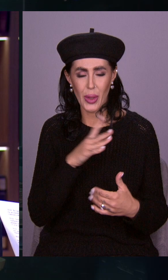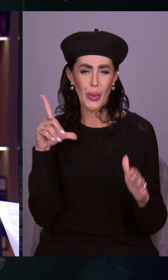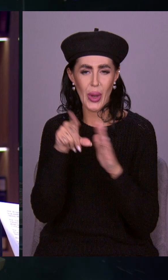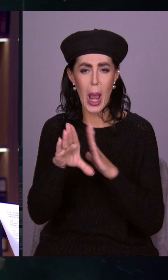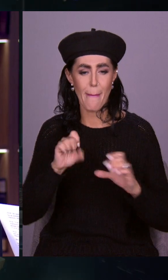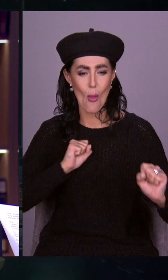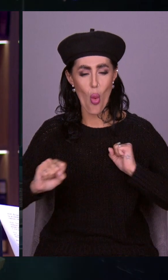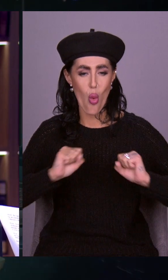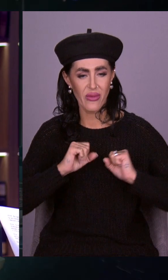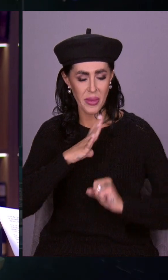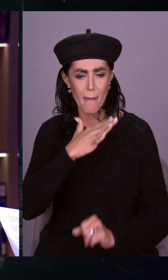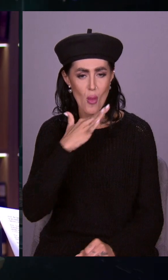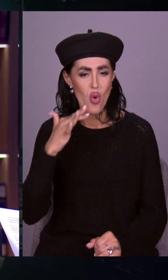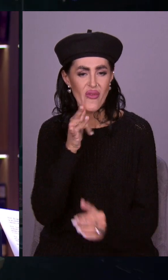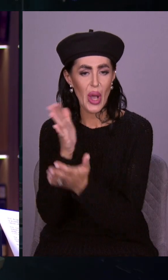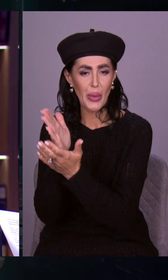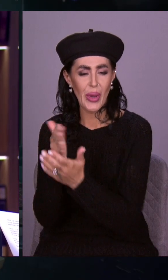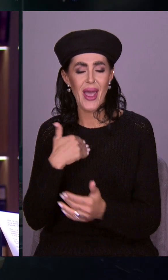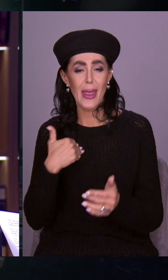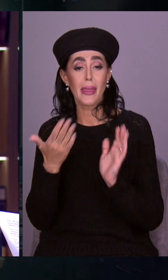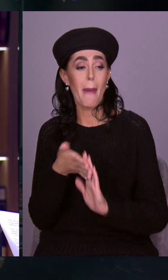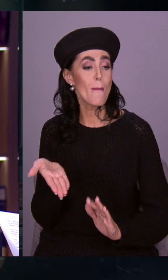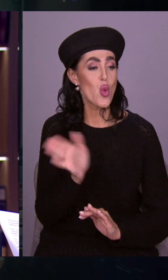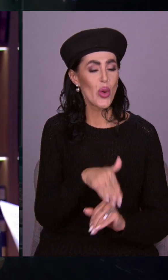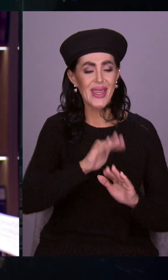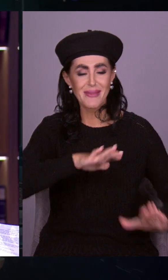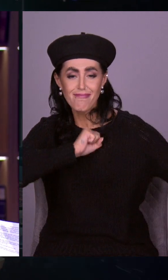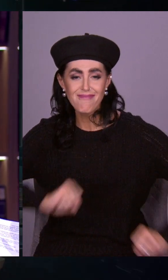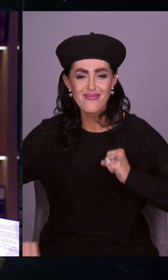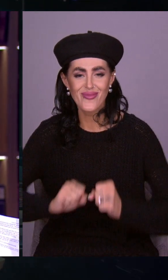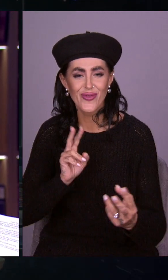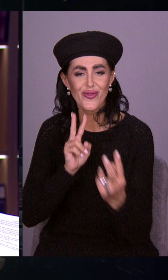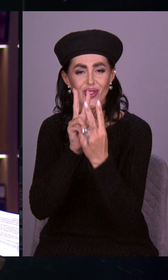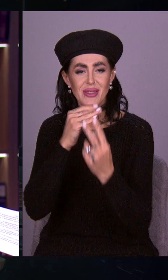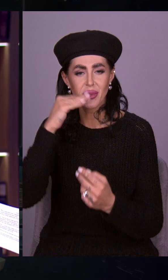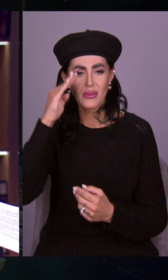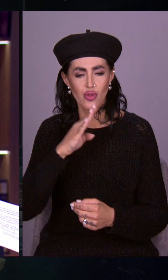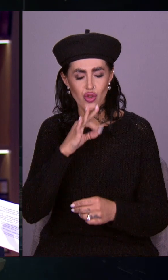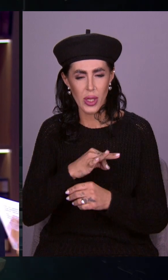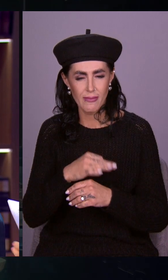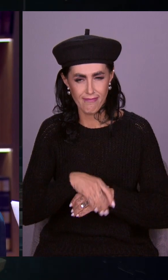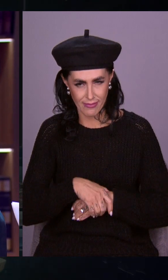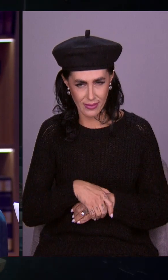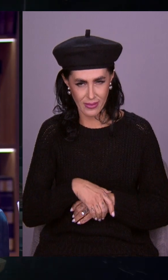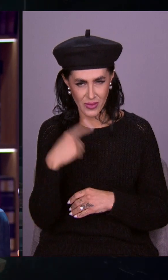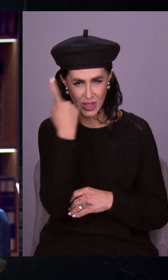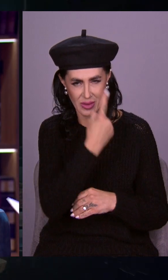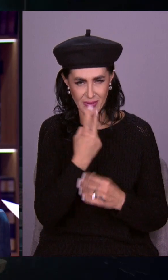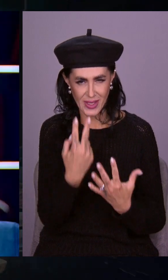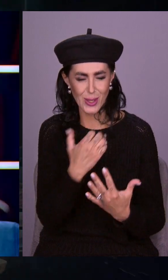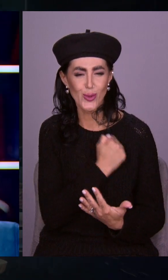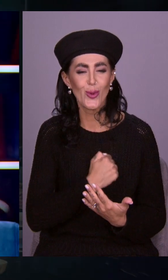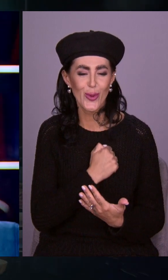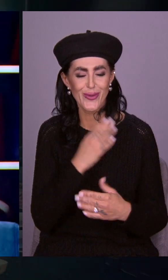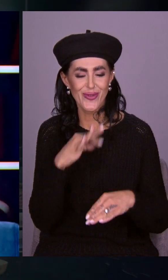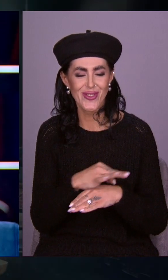перше, що, знаєш, там відкриваються двері, діти там біжать зустріти мене, всі раді. І дружина, повернувся. Тому